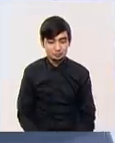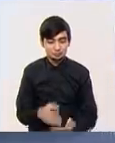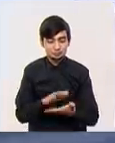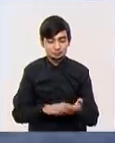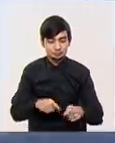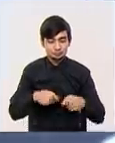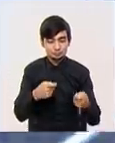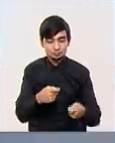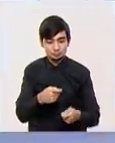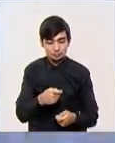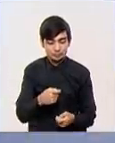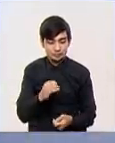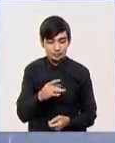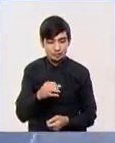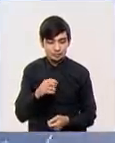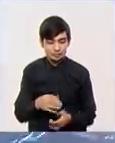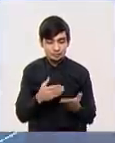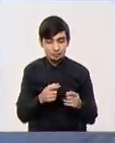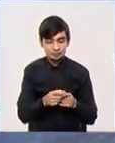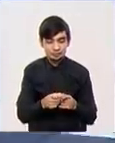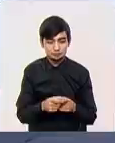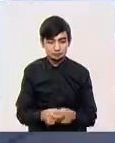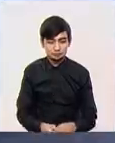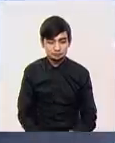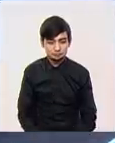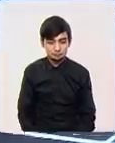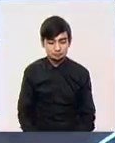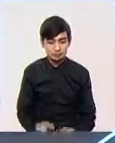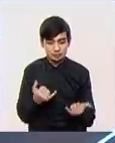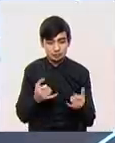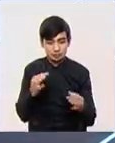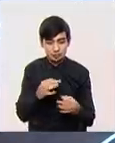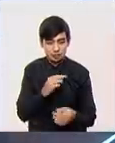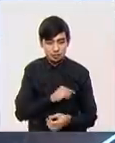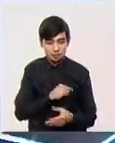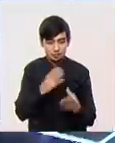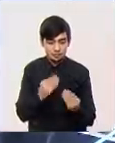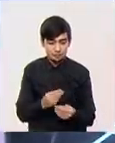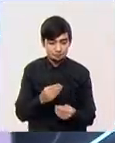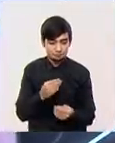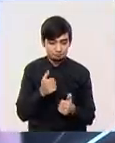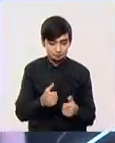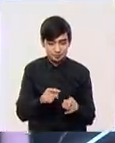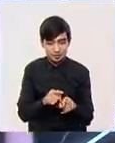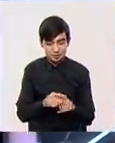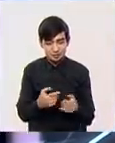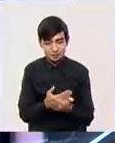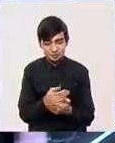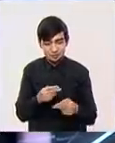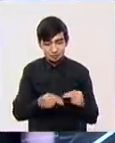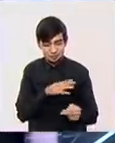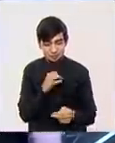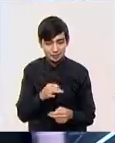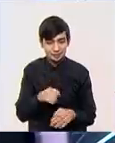Эфир продолжают мои коллеги. Ерганат, тебе слово. Күшті. Бүгінгі жұмыс күні күшті ақпаратпен аяқталды. Қымбат